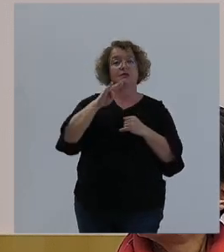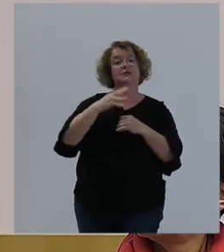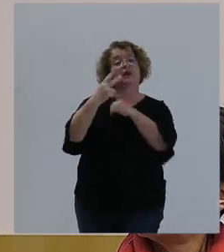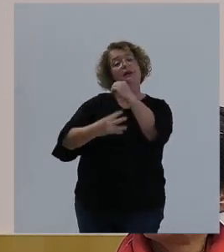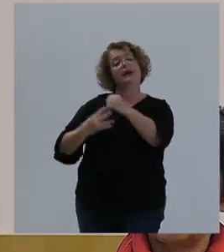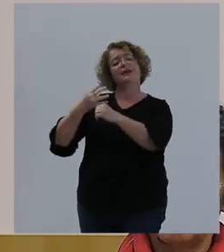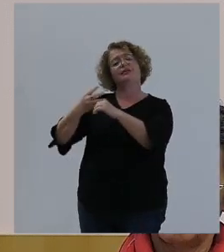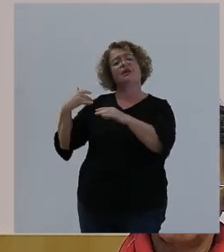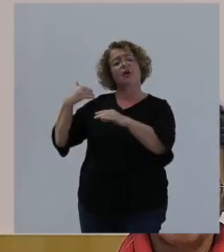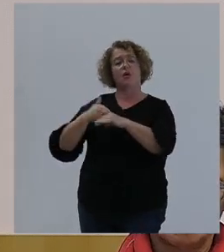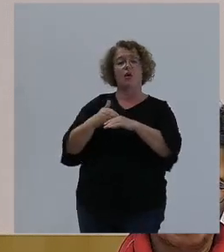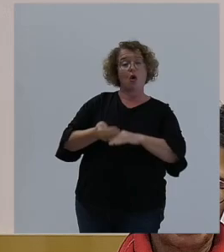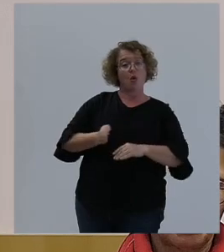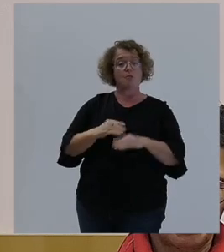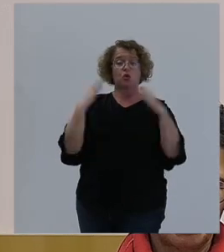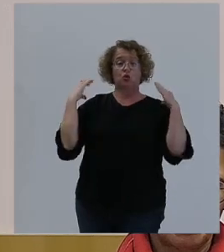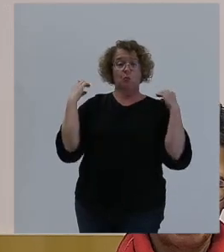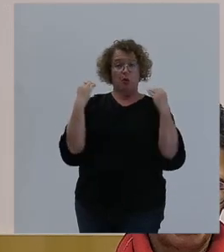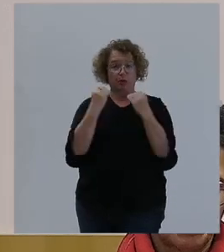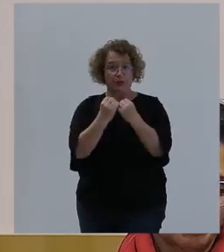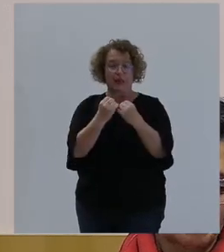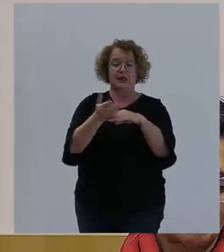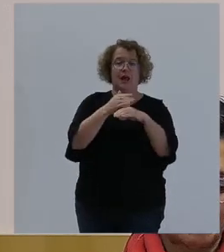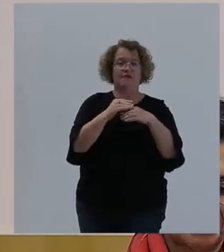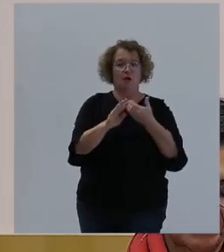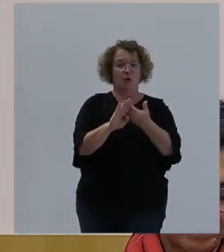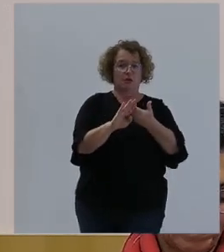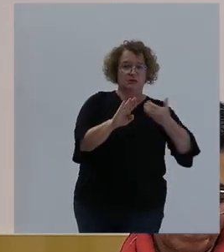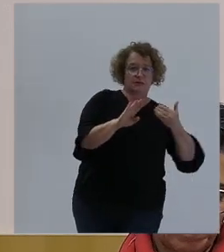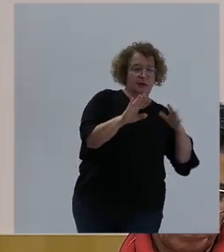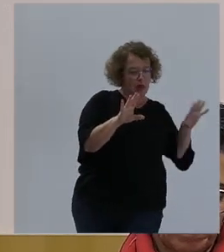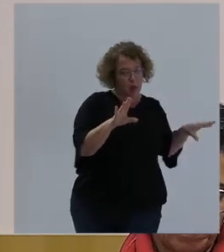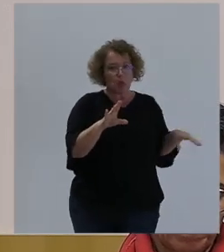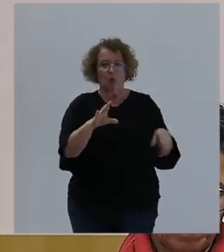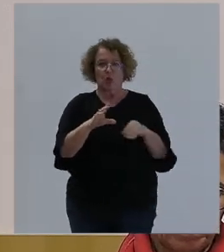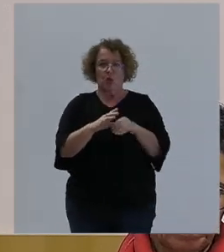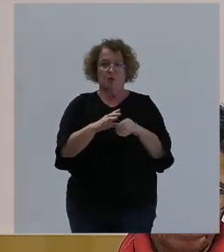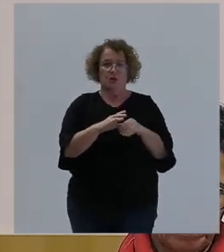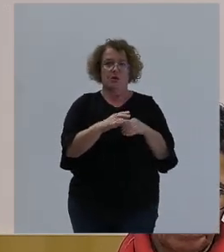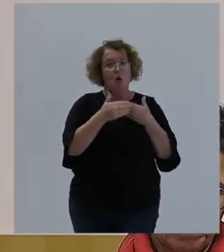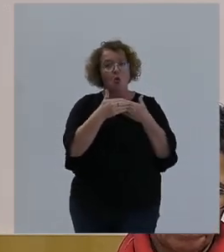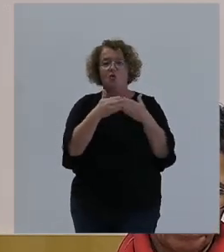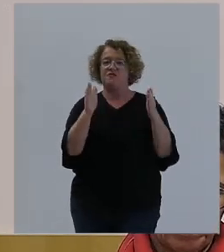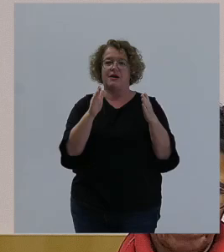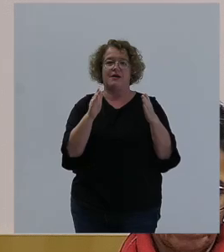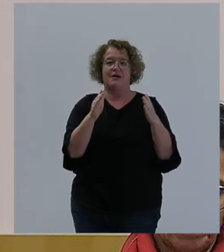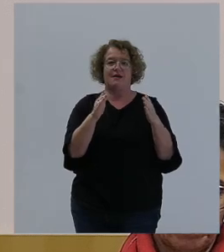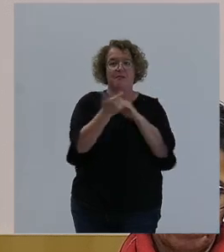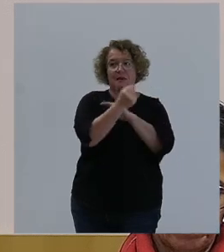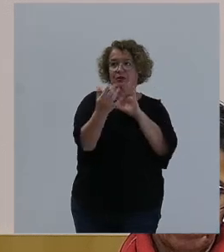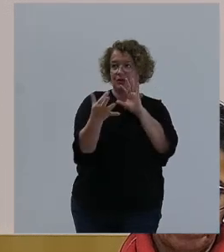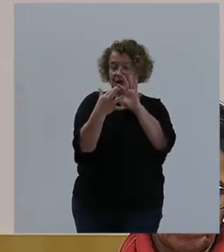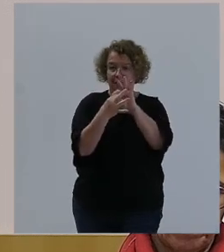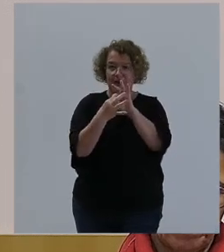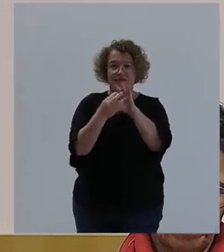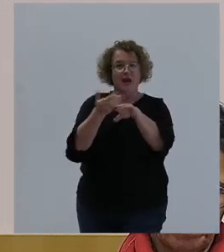on en a parlé, l'Université Bordeaux-Montaigne est sortie de son isolement et de son repli en travaillant non contre ses partenaires, mais